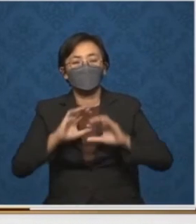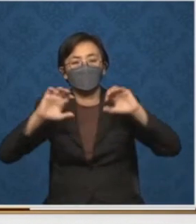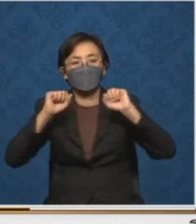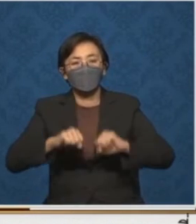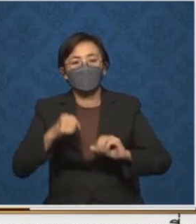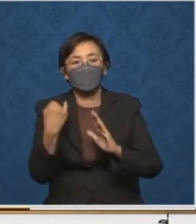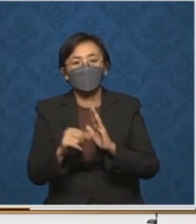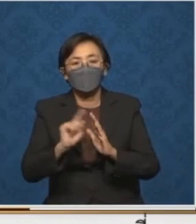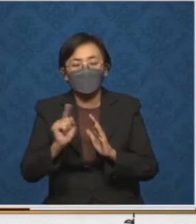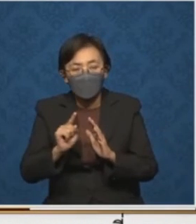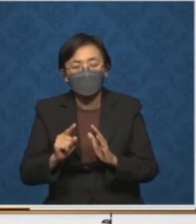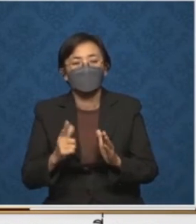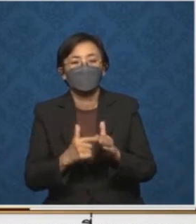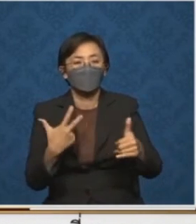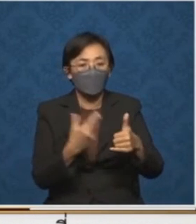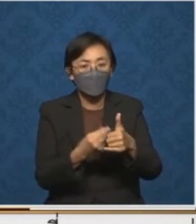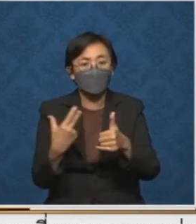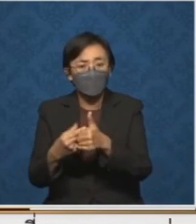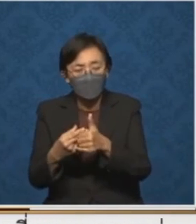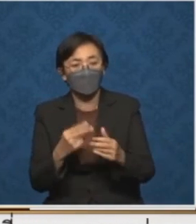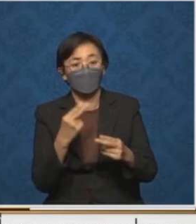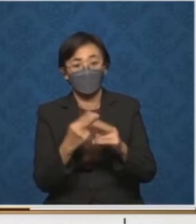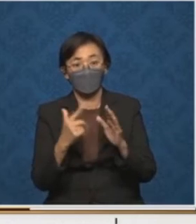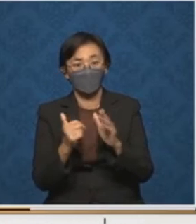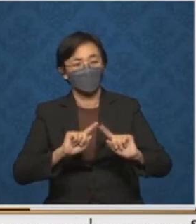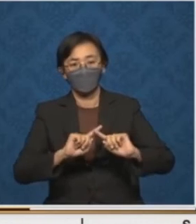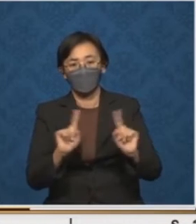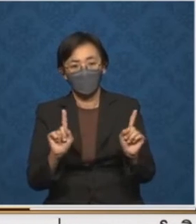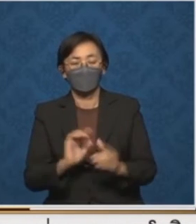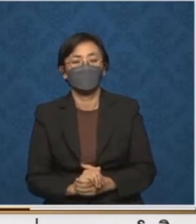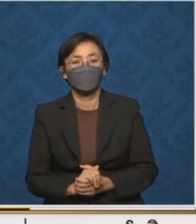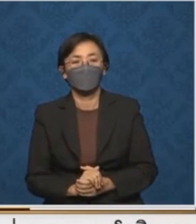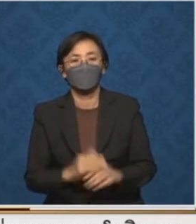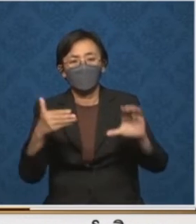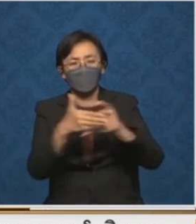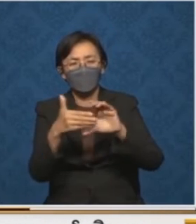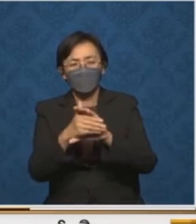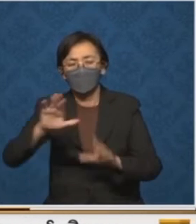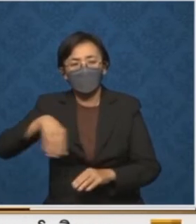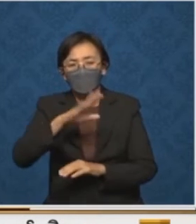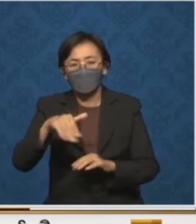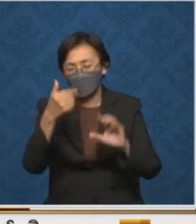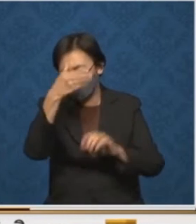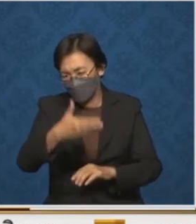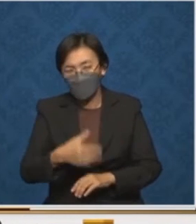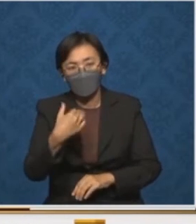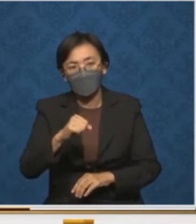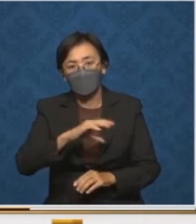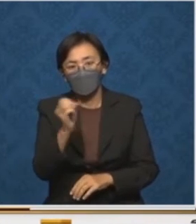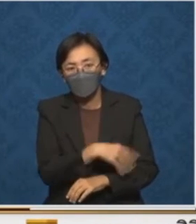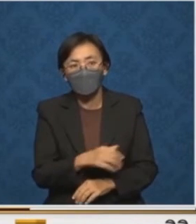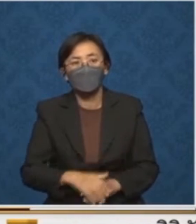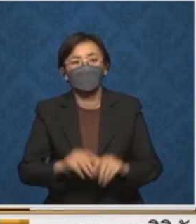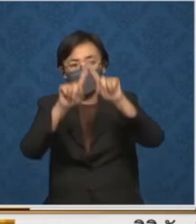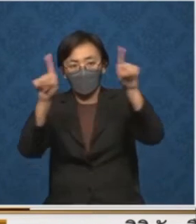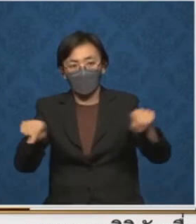พและองค์คามรู้ของหมอทุกท่านแต่อาจาร์หมอท่านรายที่มาบอกใหฉีดวกซินคว่ายมนคิดได้ห